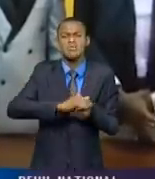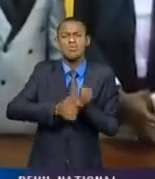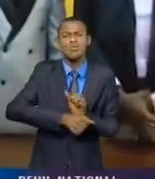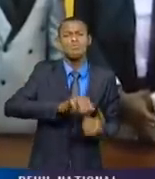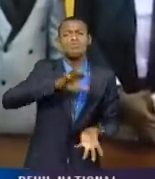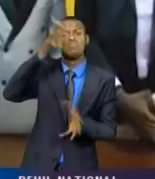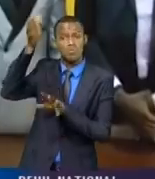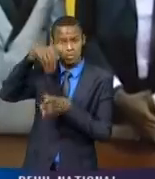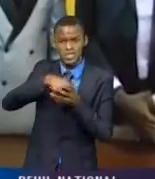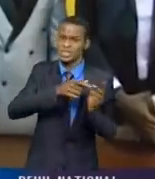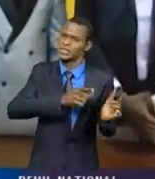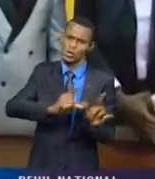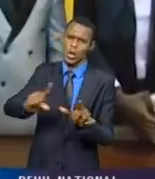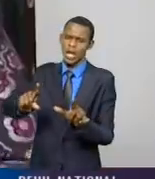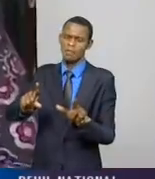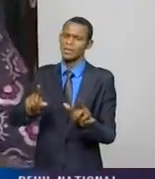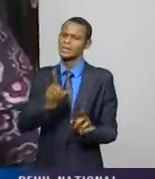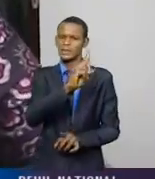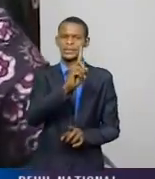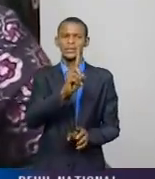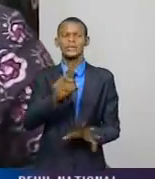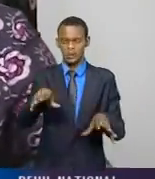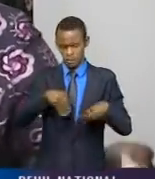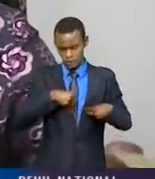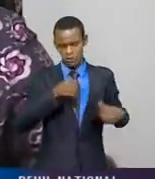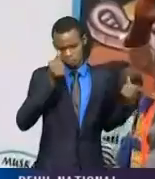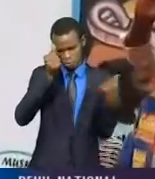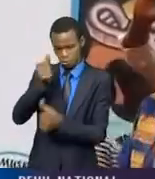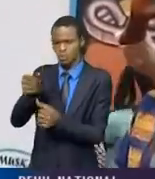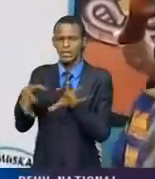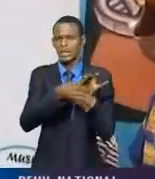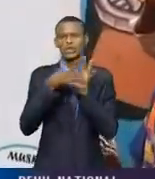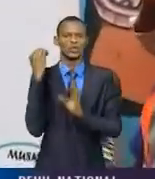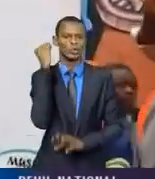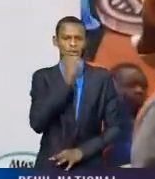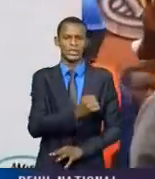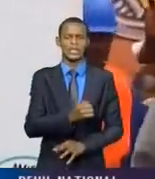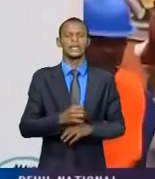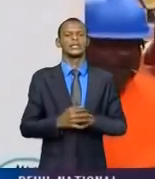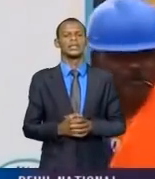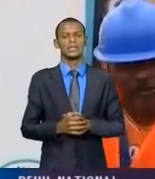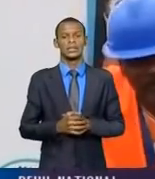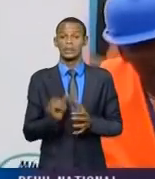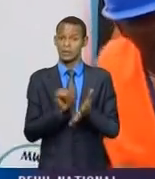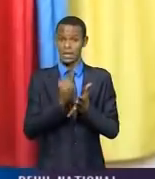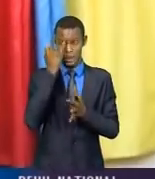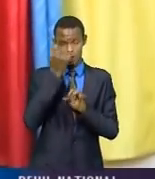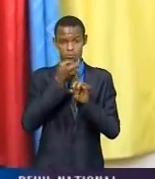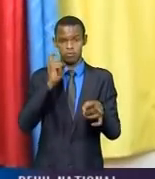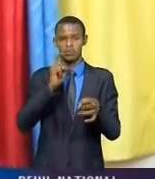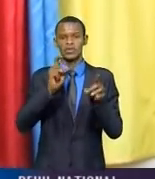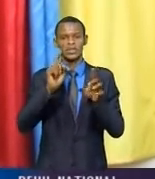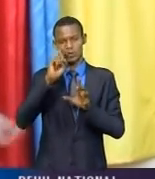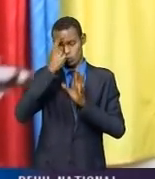pouvait être préjudiciable au vent nouveau de modernisation apportée par le gouverneur intérimaire film assouka à